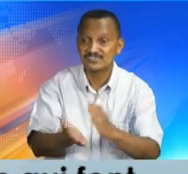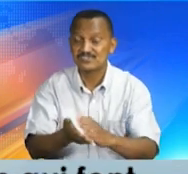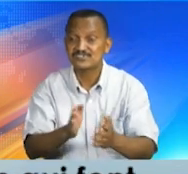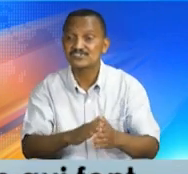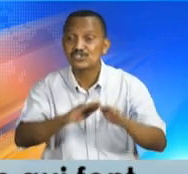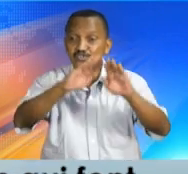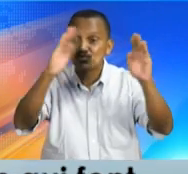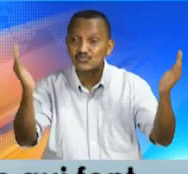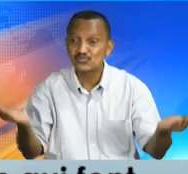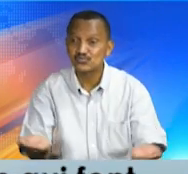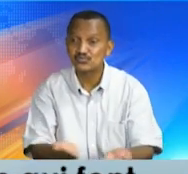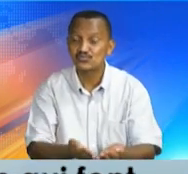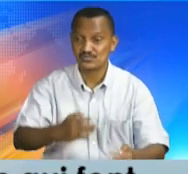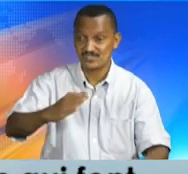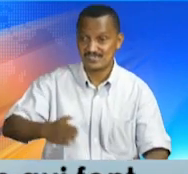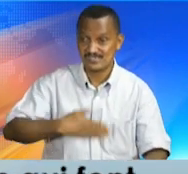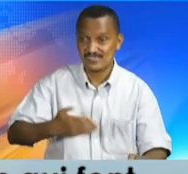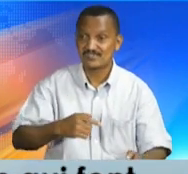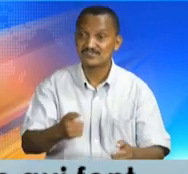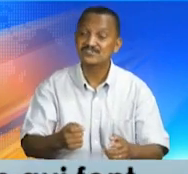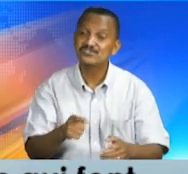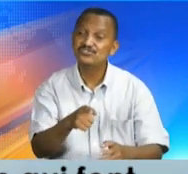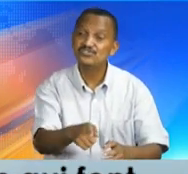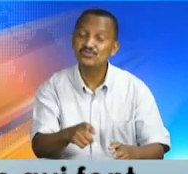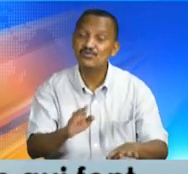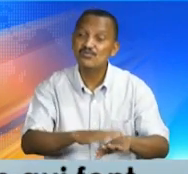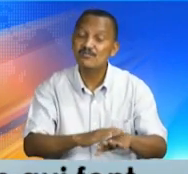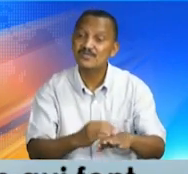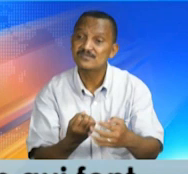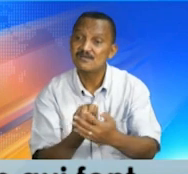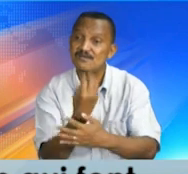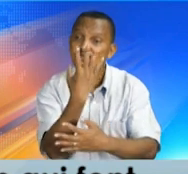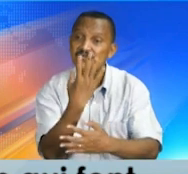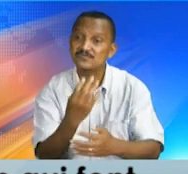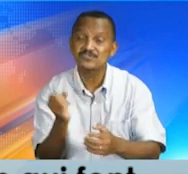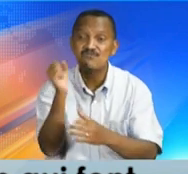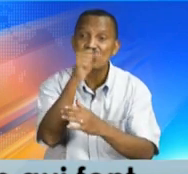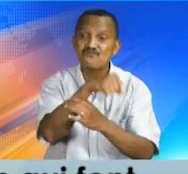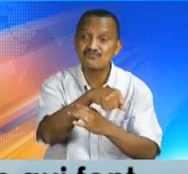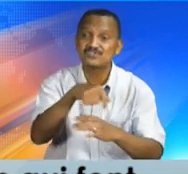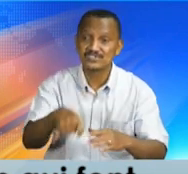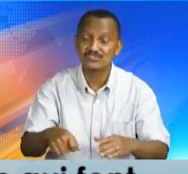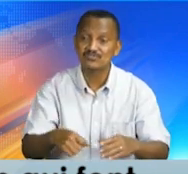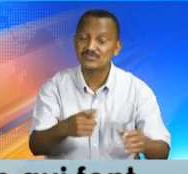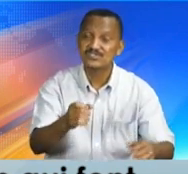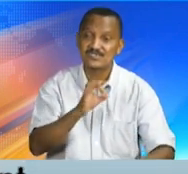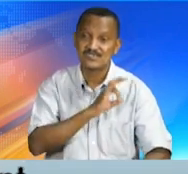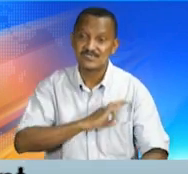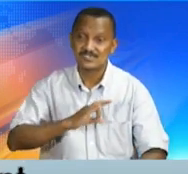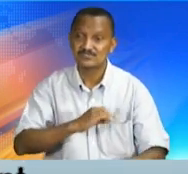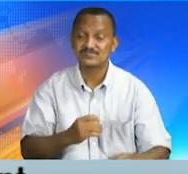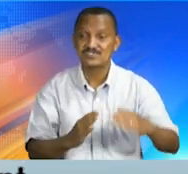ny tontolo iainana ary tombo ny fisian'ireo harena voajanahary toy ny ala izay mampiavaka ireo vokatra Tantely eo amin'ny tsena iraisam-pirenena.